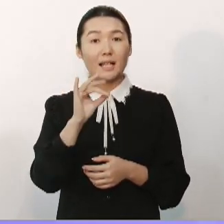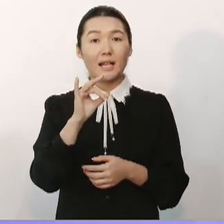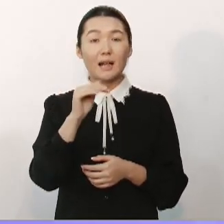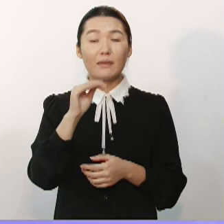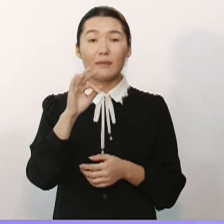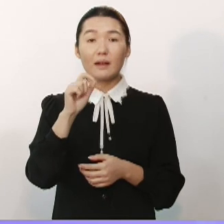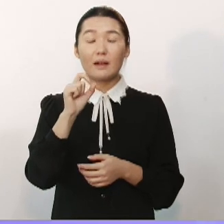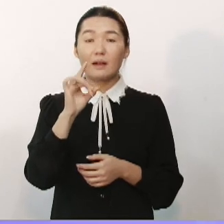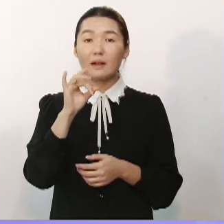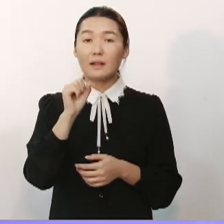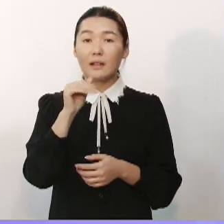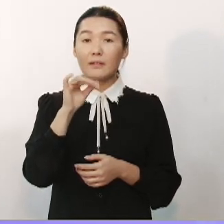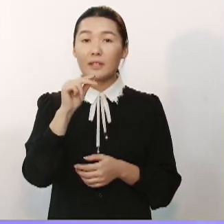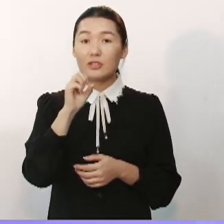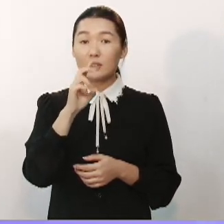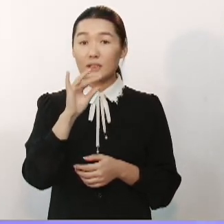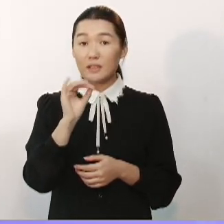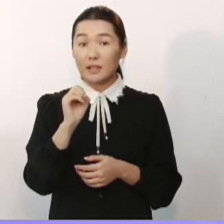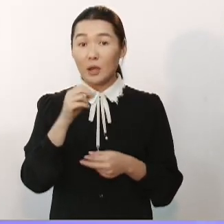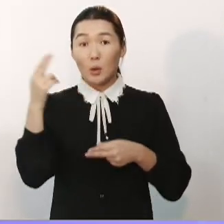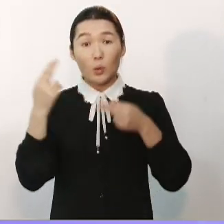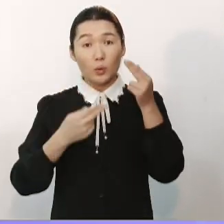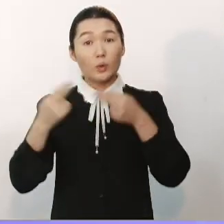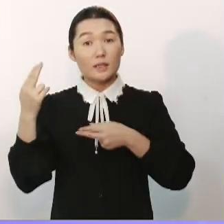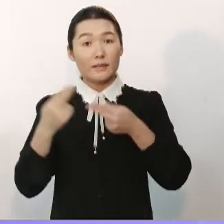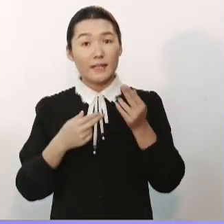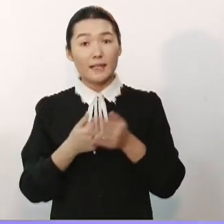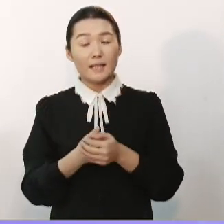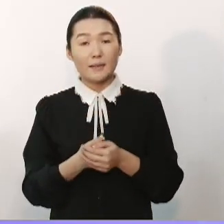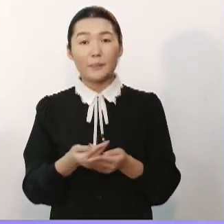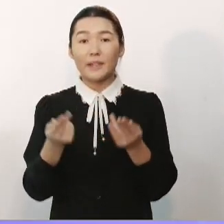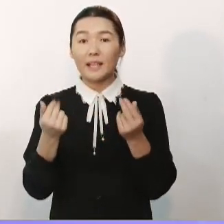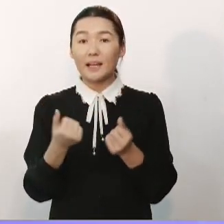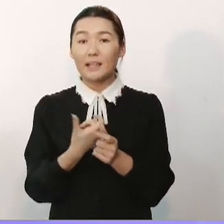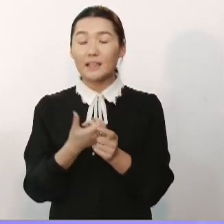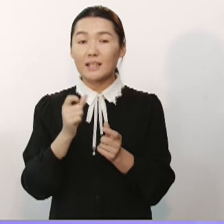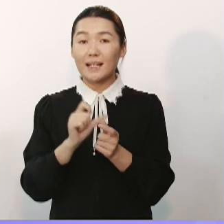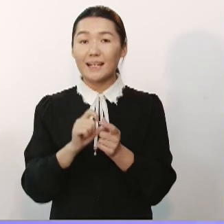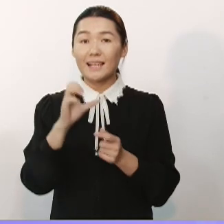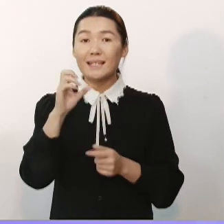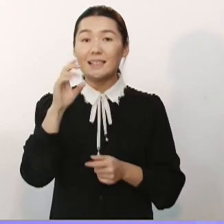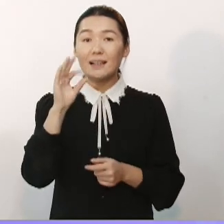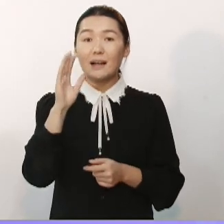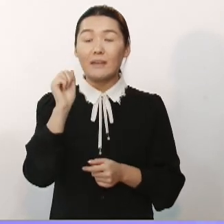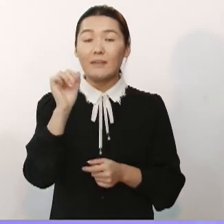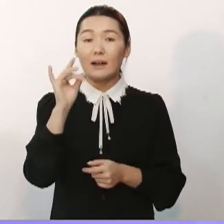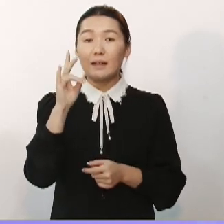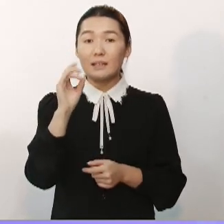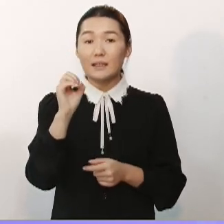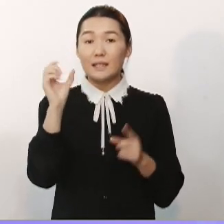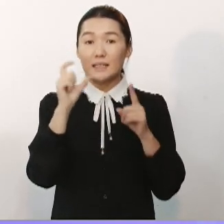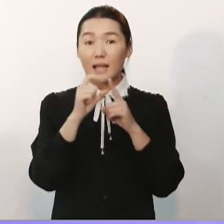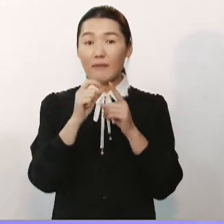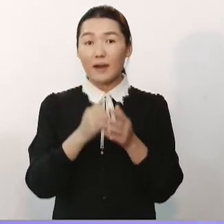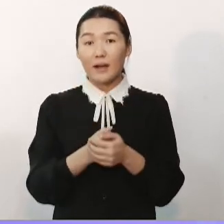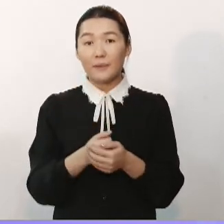орфографические, художественные. Конечно, это словарные слова.